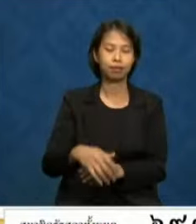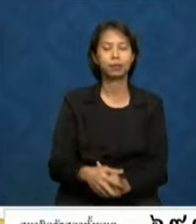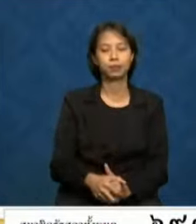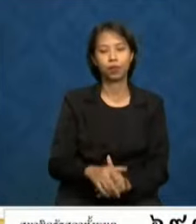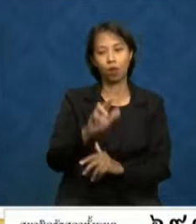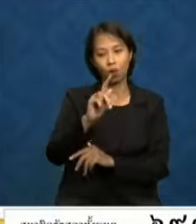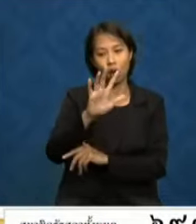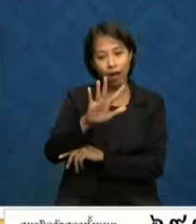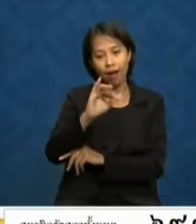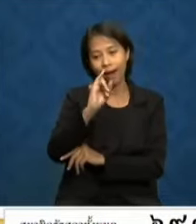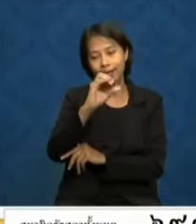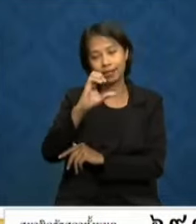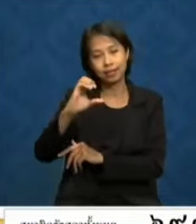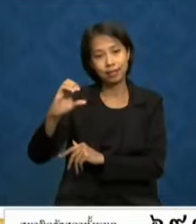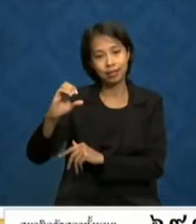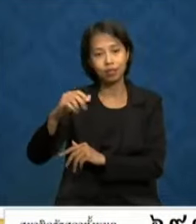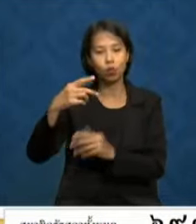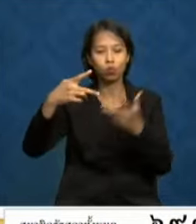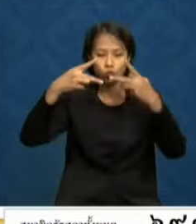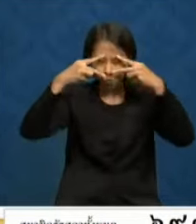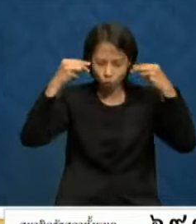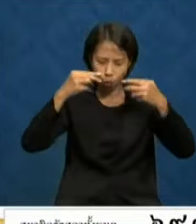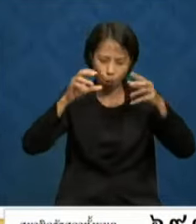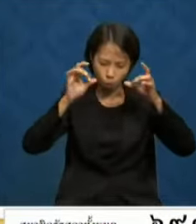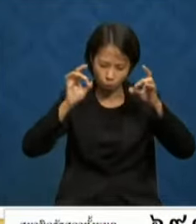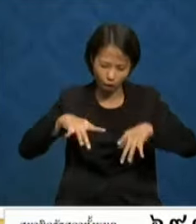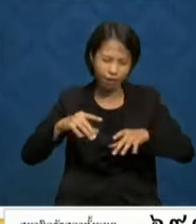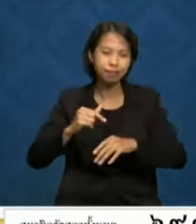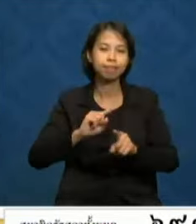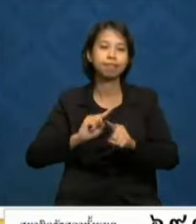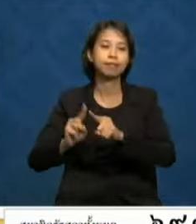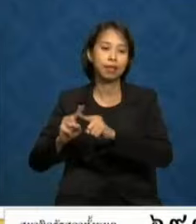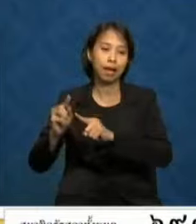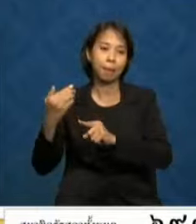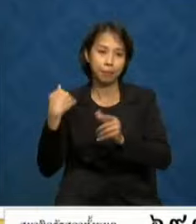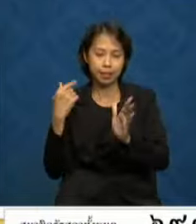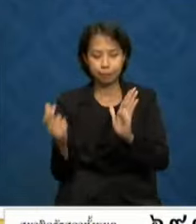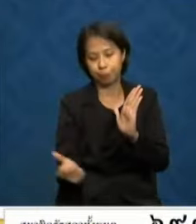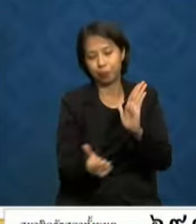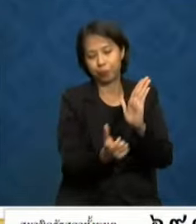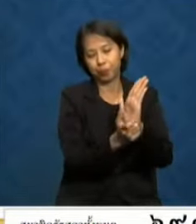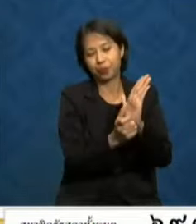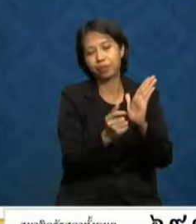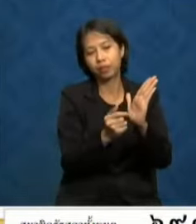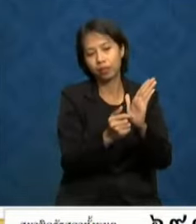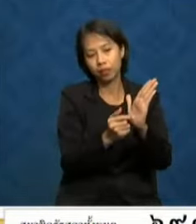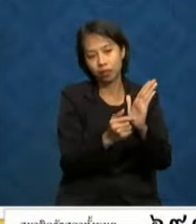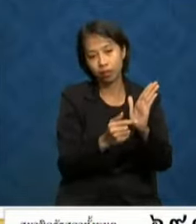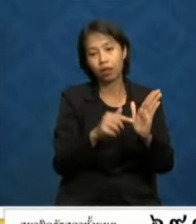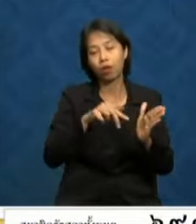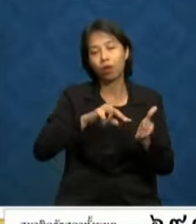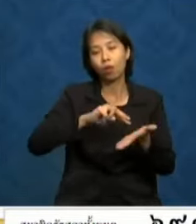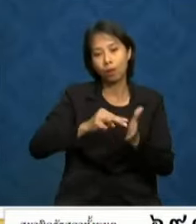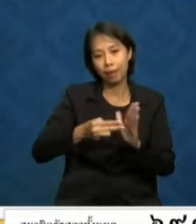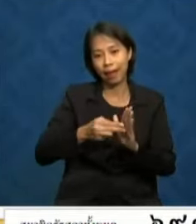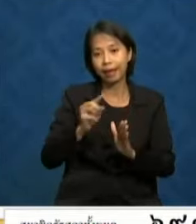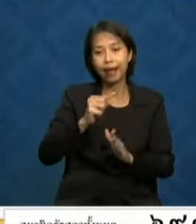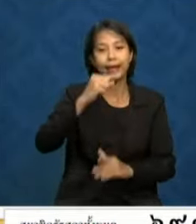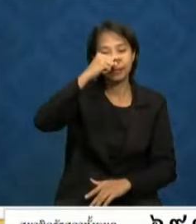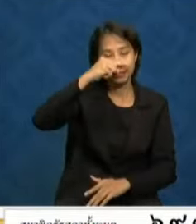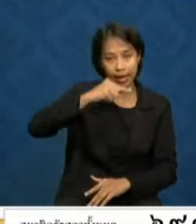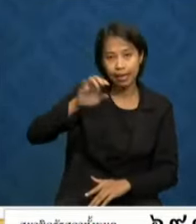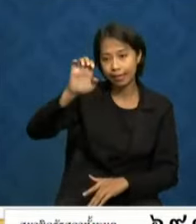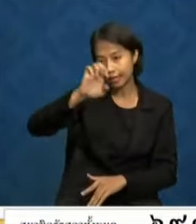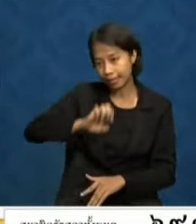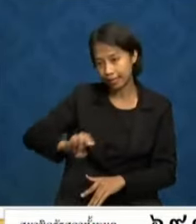นะคะขออนุญาตเรียนว่าข้อที่ระบุไว้นั้นเป็นเพียงการระบุข้อเท็จจริงว่าไทยและสหภาพยุโรป